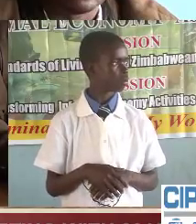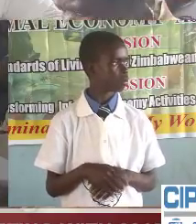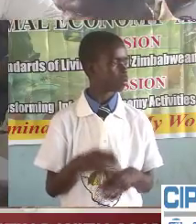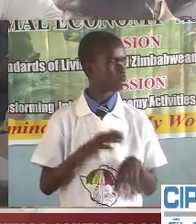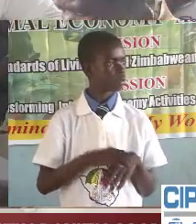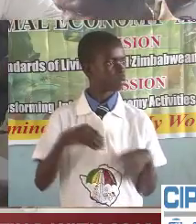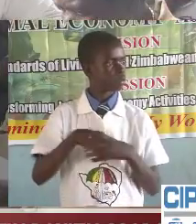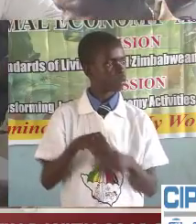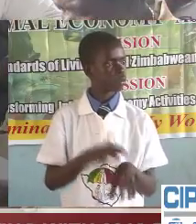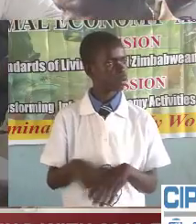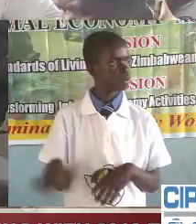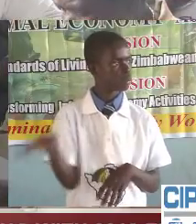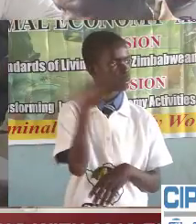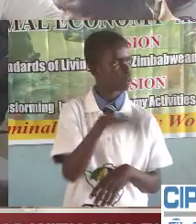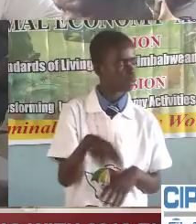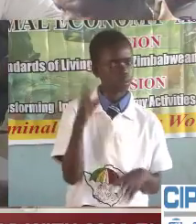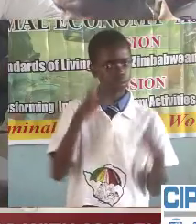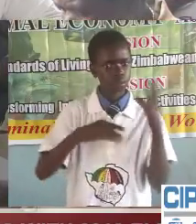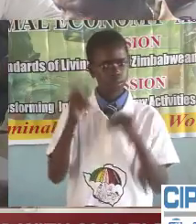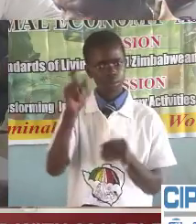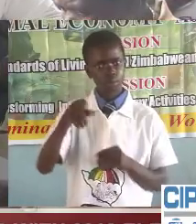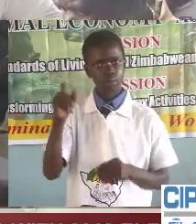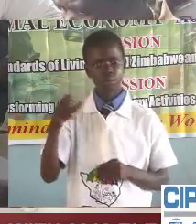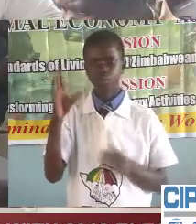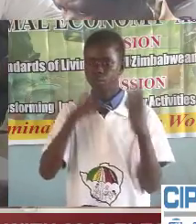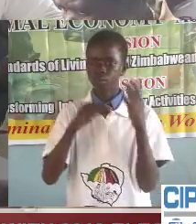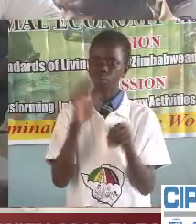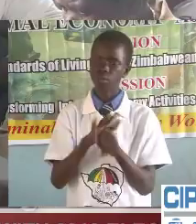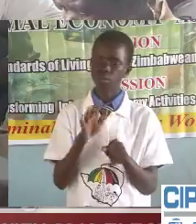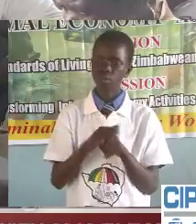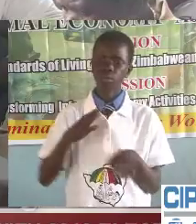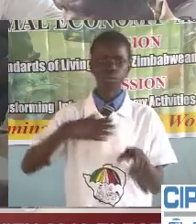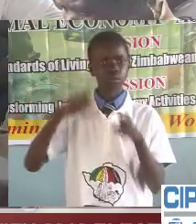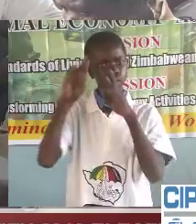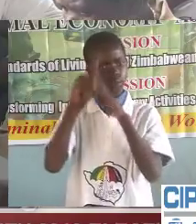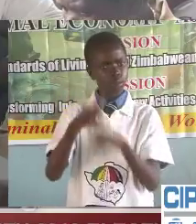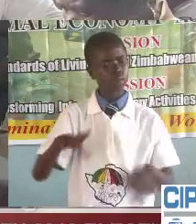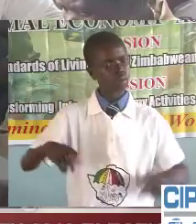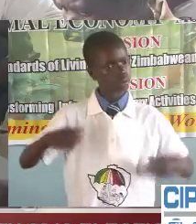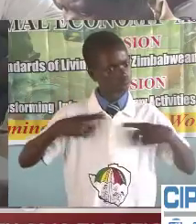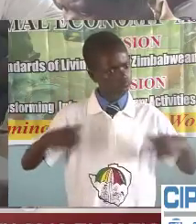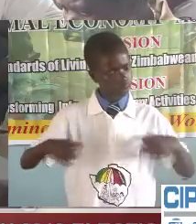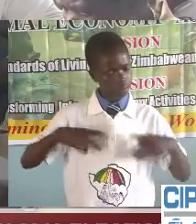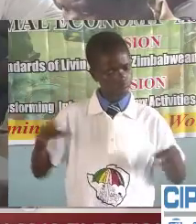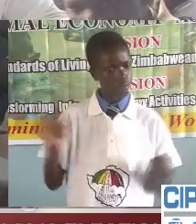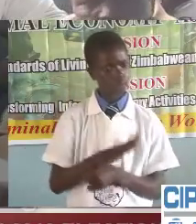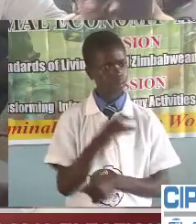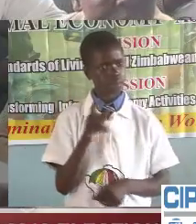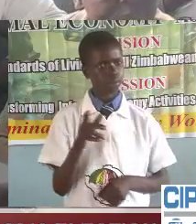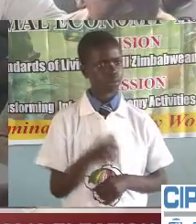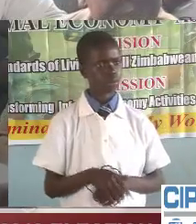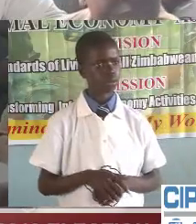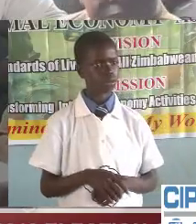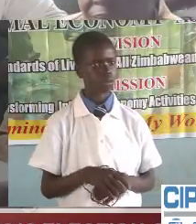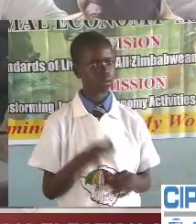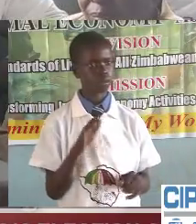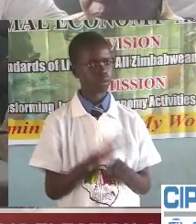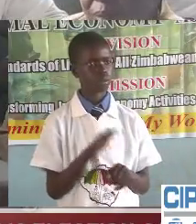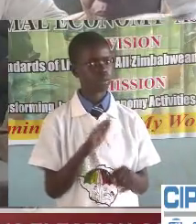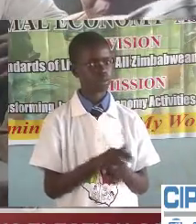vose vari kutaura uku, nzverai nyaya dzamuri kutaura dzive nechimiro, dzive nekuchinja. Ndatenda